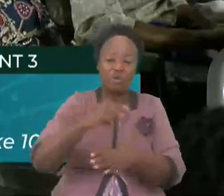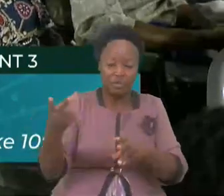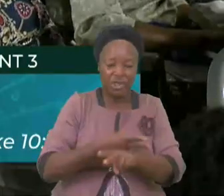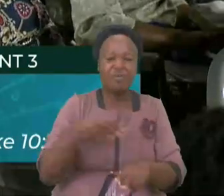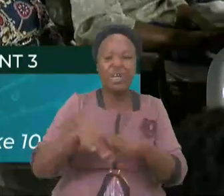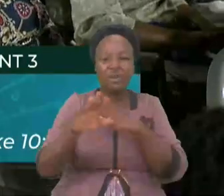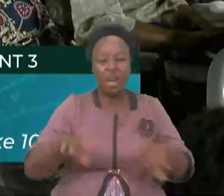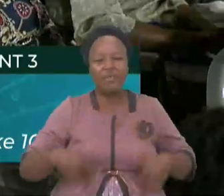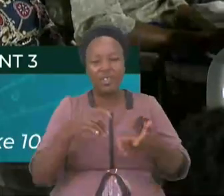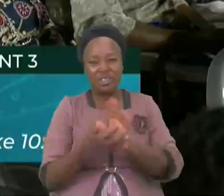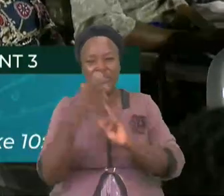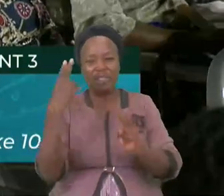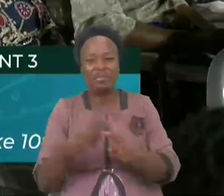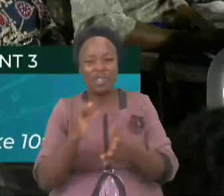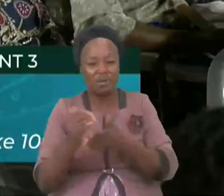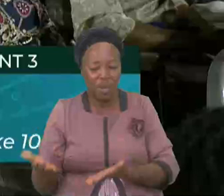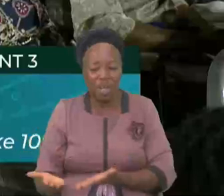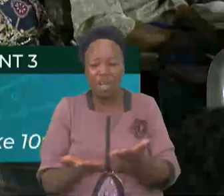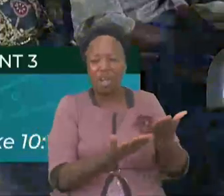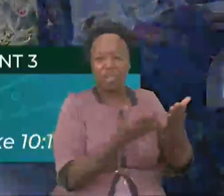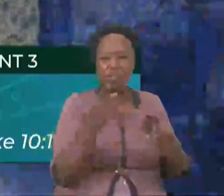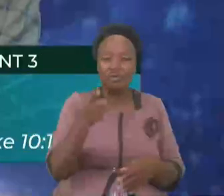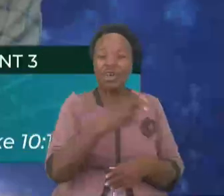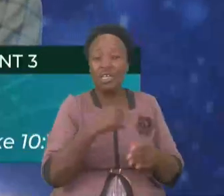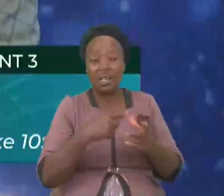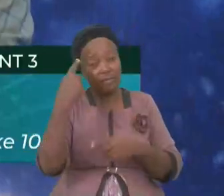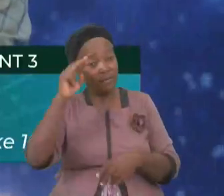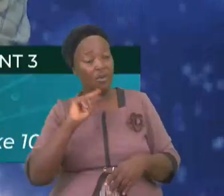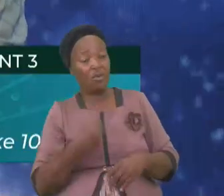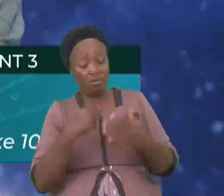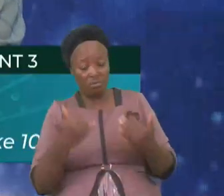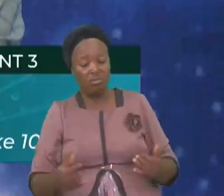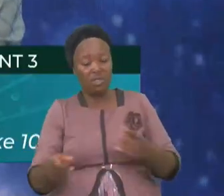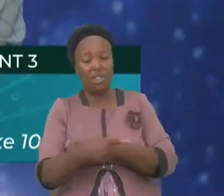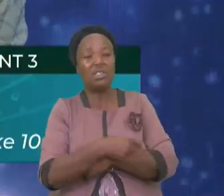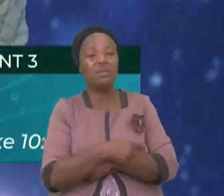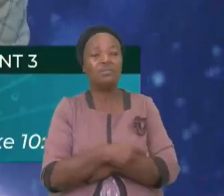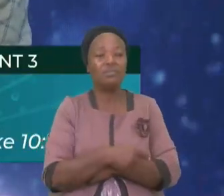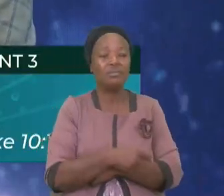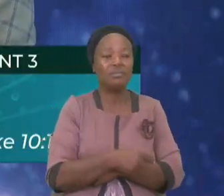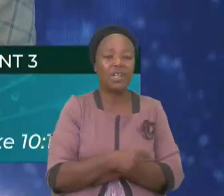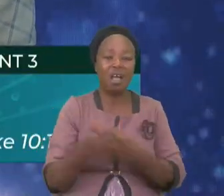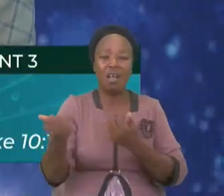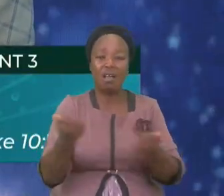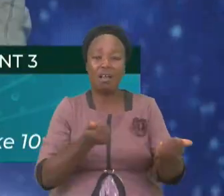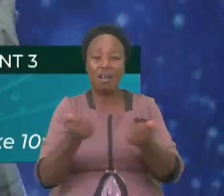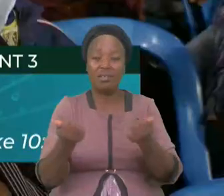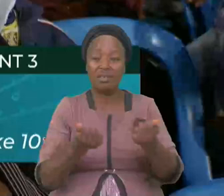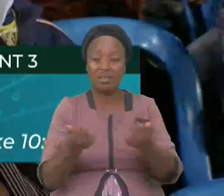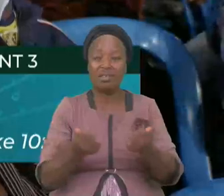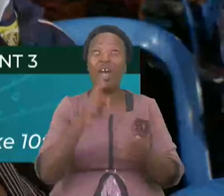vont se multiplier, qui vont vous porter. Et pour nous aujourd'hui, il va